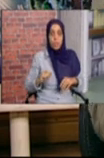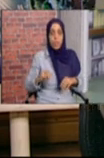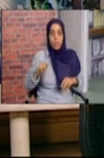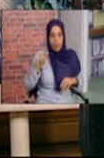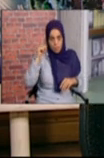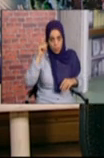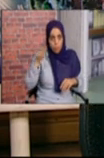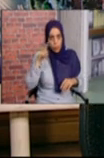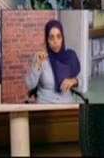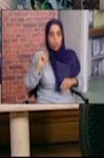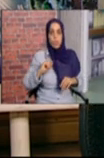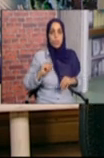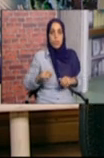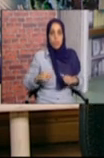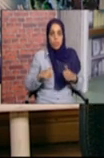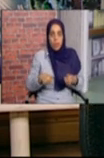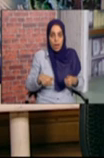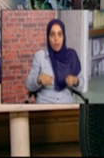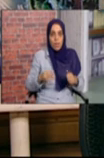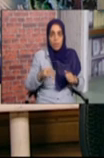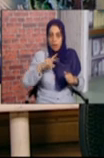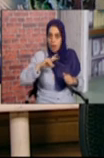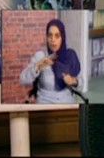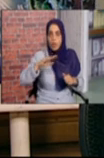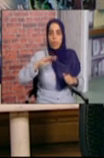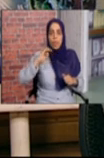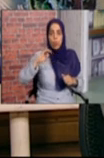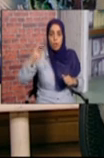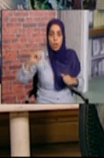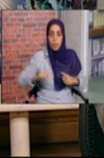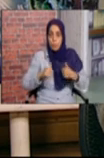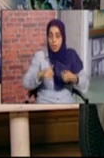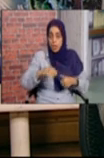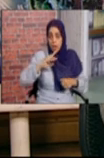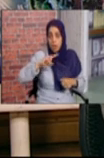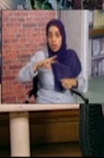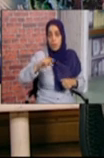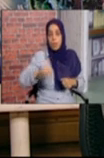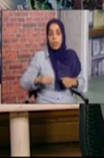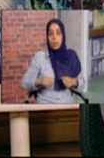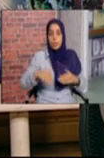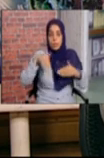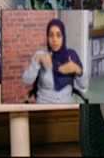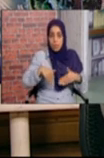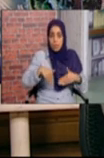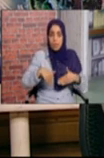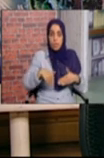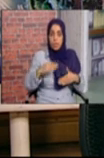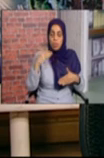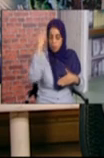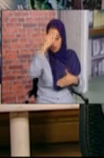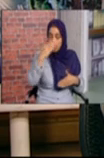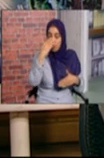في منظور مصر قبل الخلاف طبعاً. ده خلال حديث سيادته لما تطرق إلى الحديث عن سد إثيوبيا